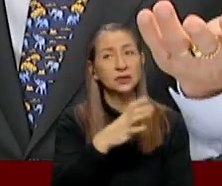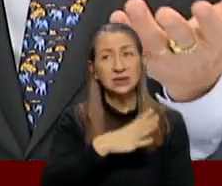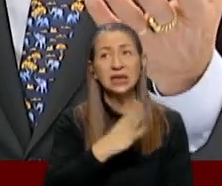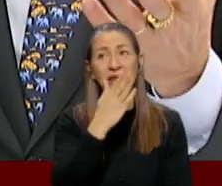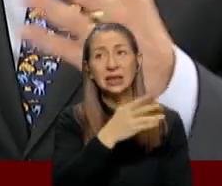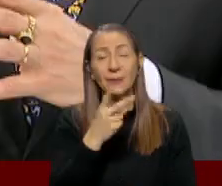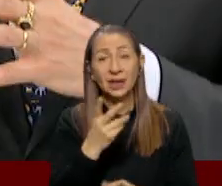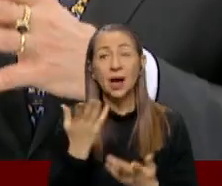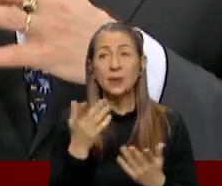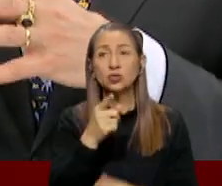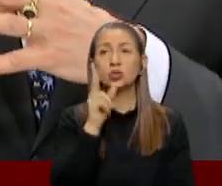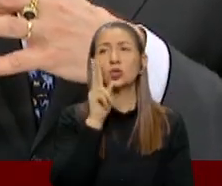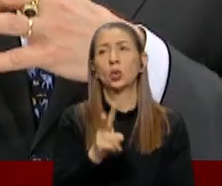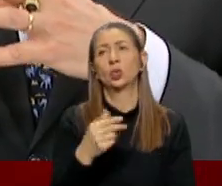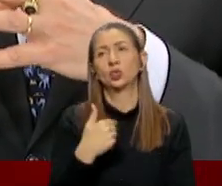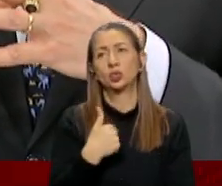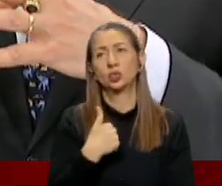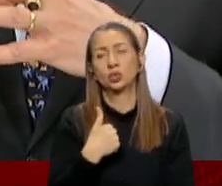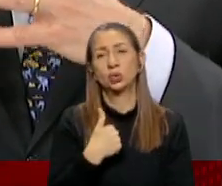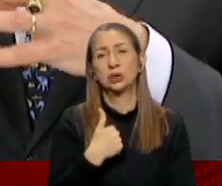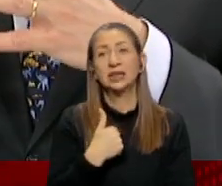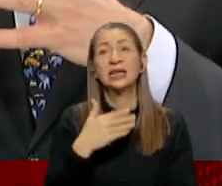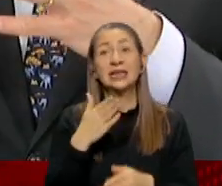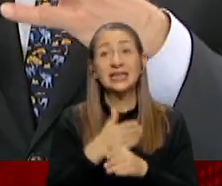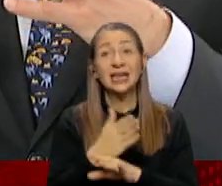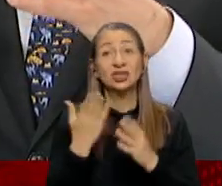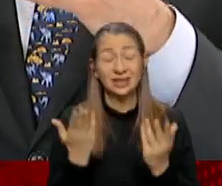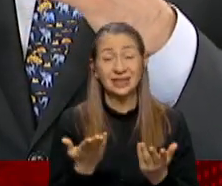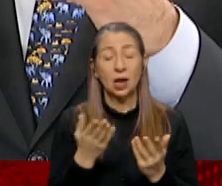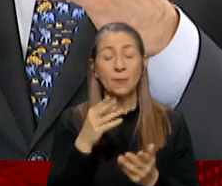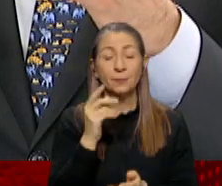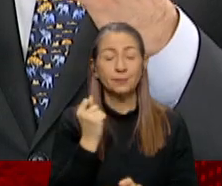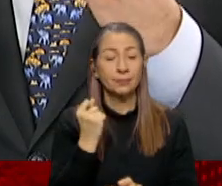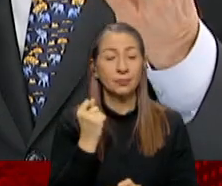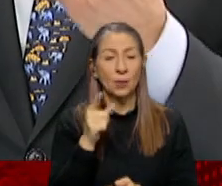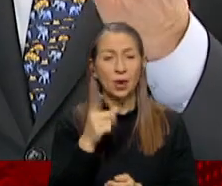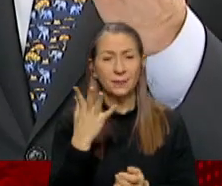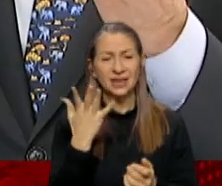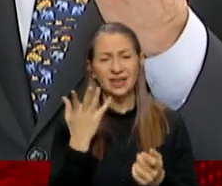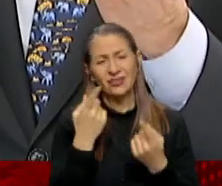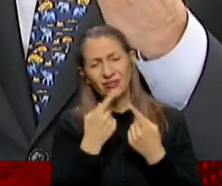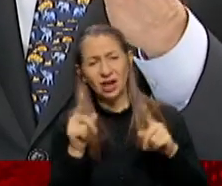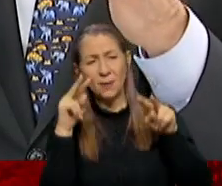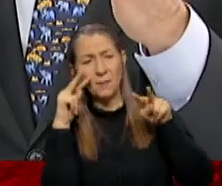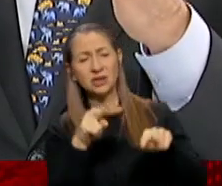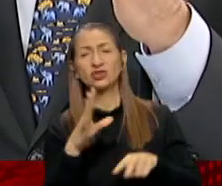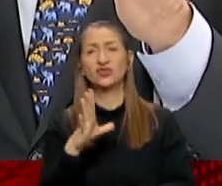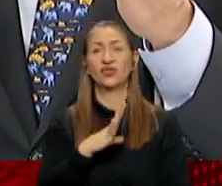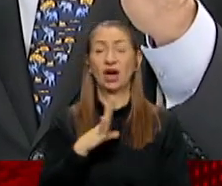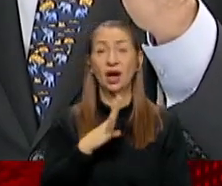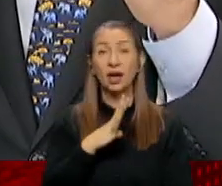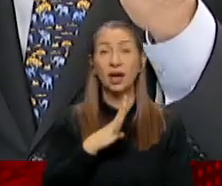gidilebilir Ama şunu görüyoruz Gerçekten böyle bir şaşı bakış açısı var